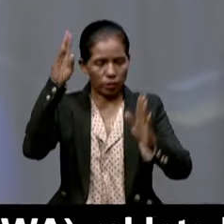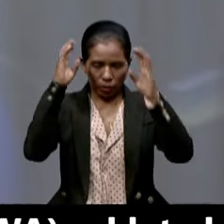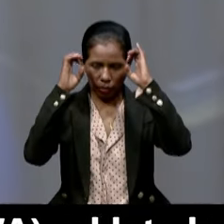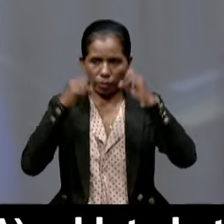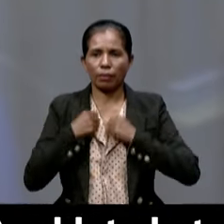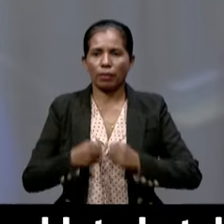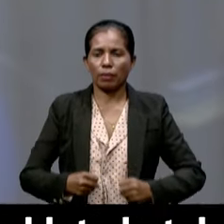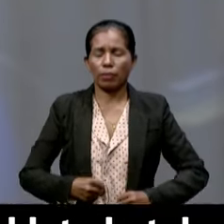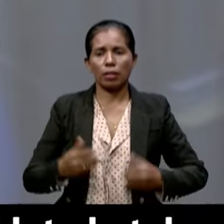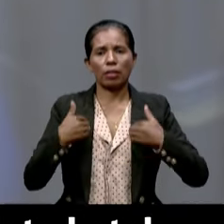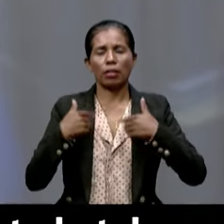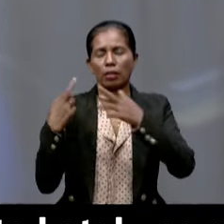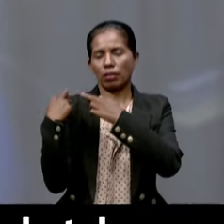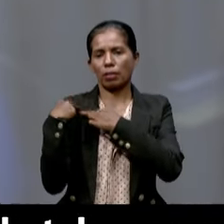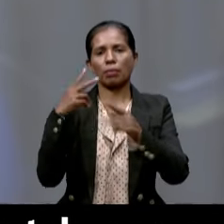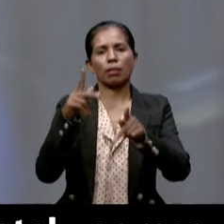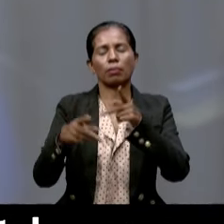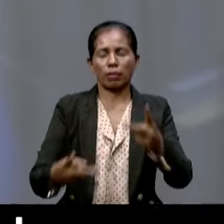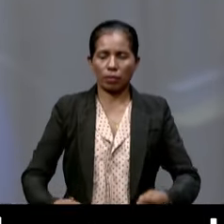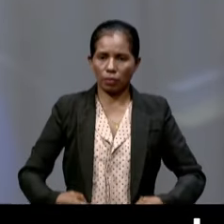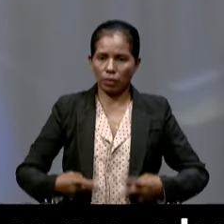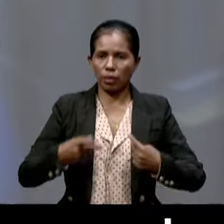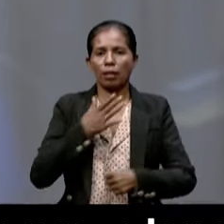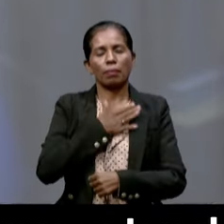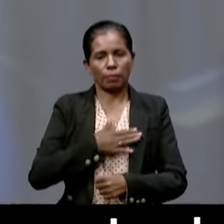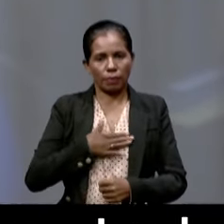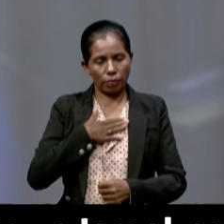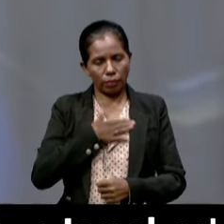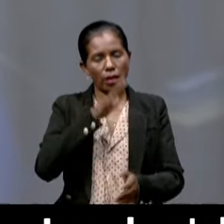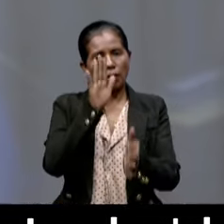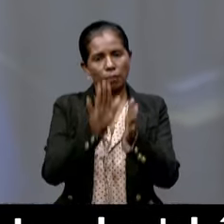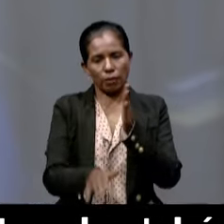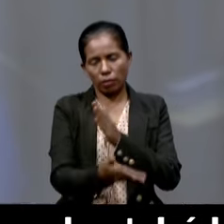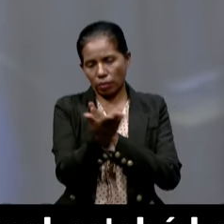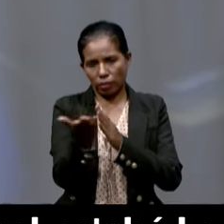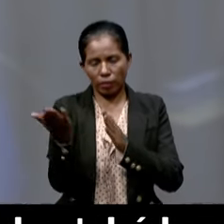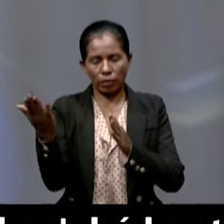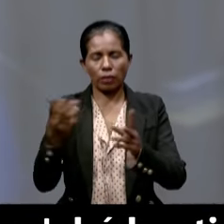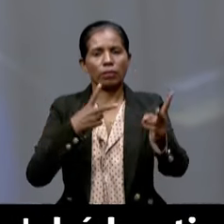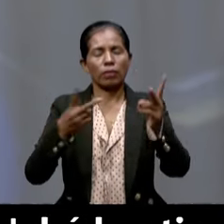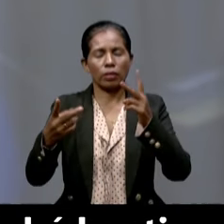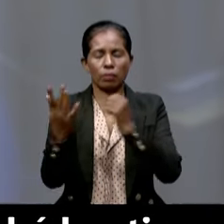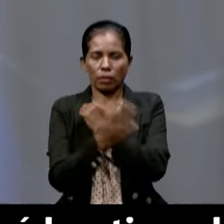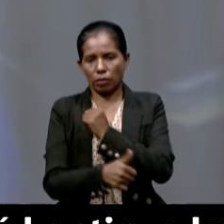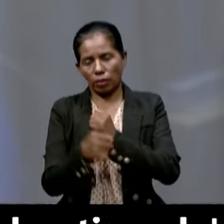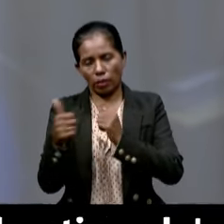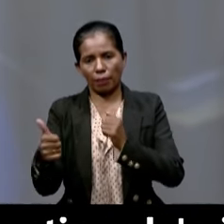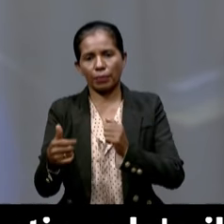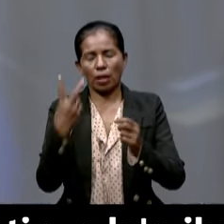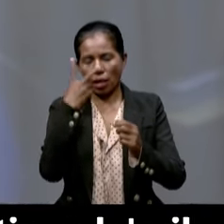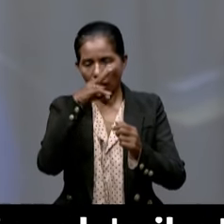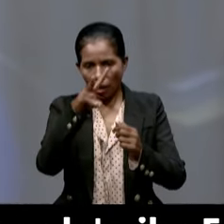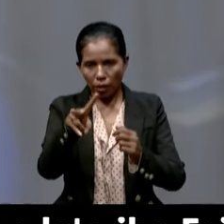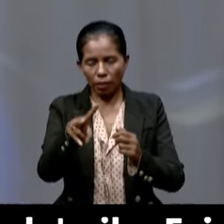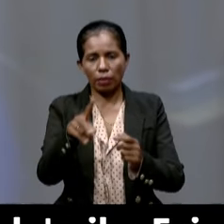saúde nebe responsável ba emane vida favorida ha menos itabot ser nevia itabot ne viagem ba railiur no hate ke